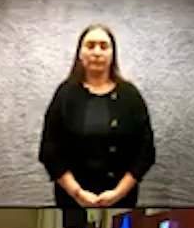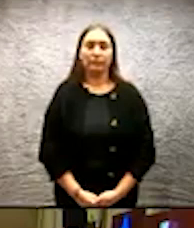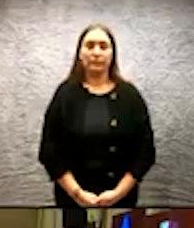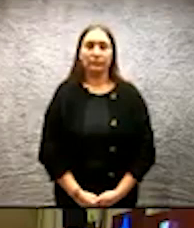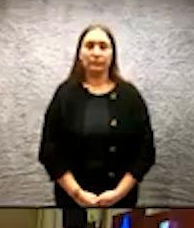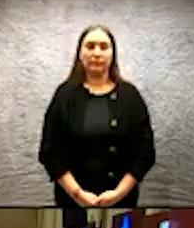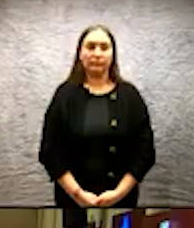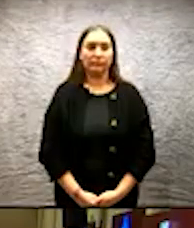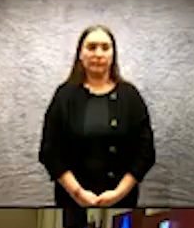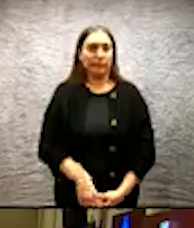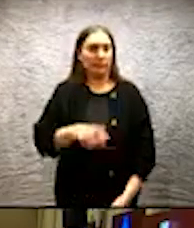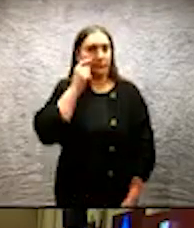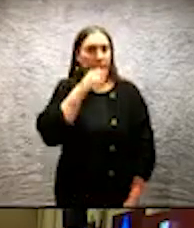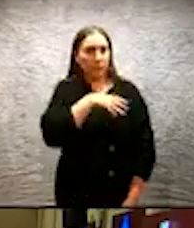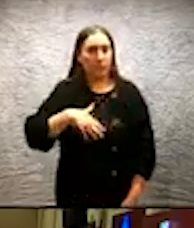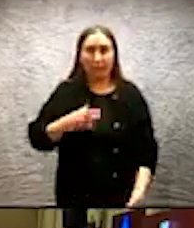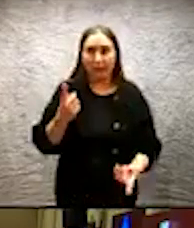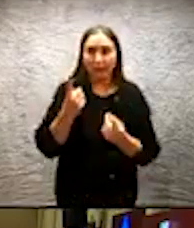Y a-t-il des questions ?